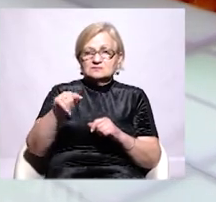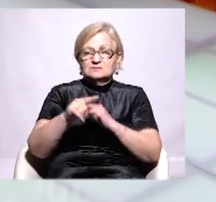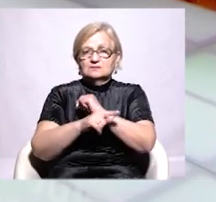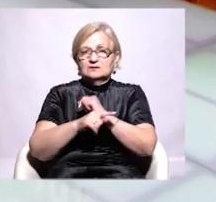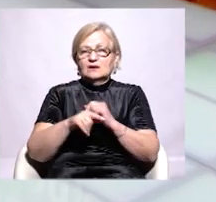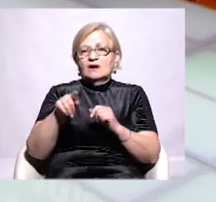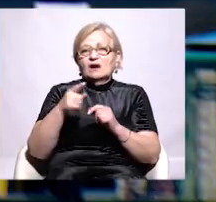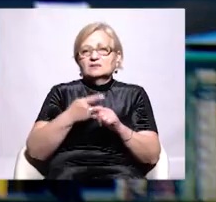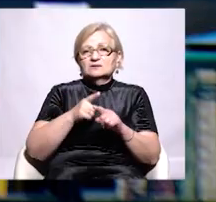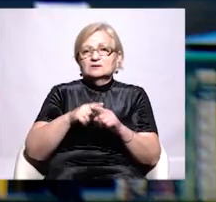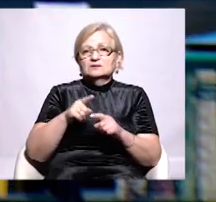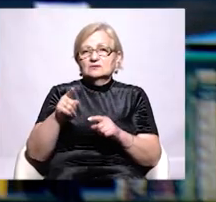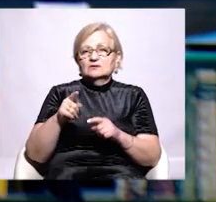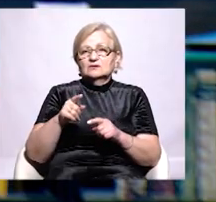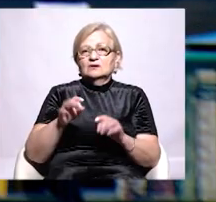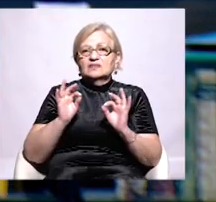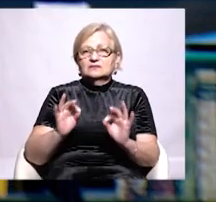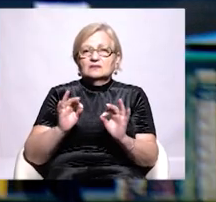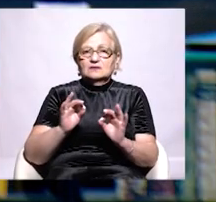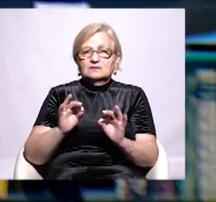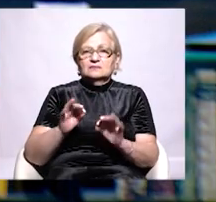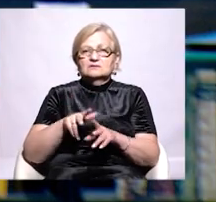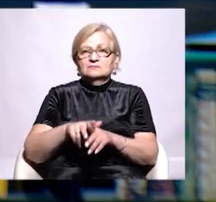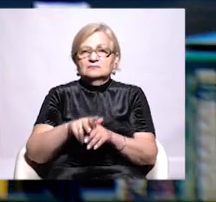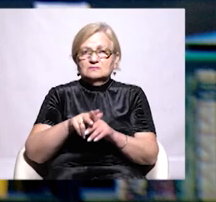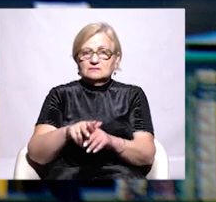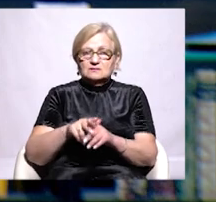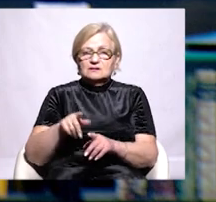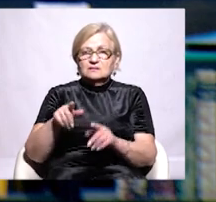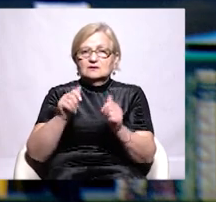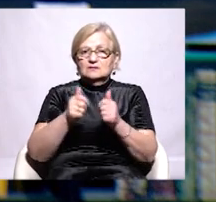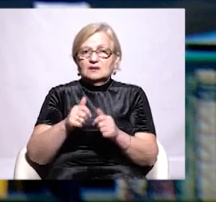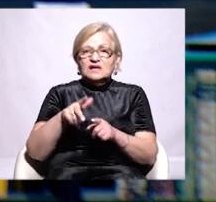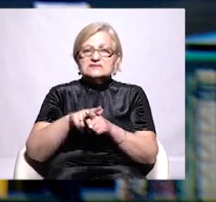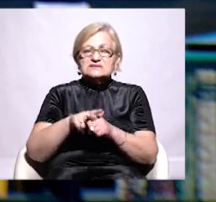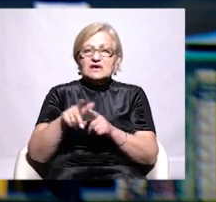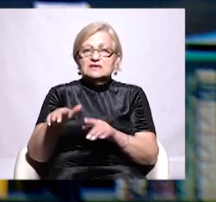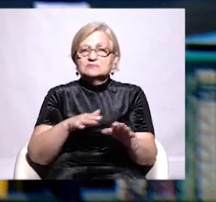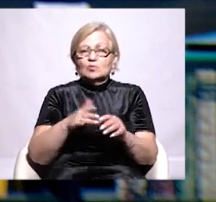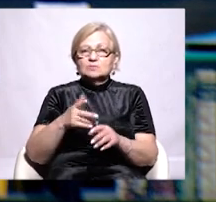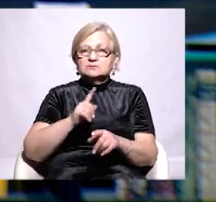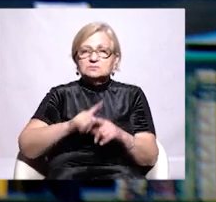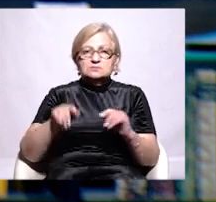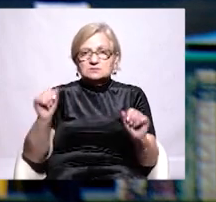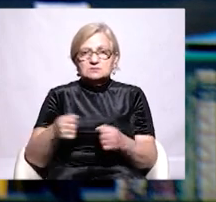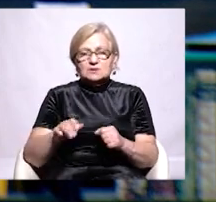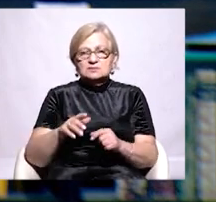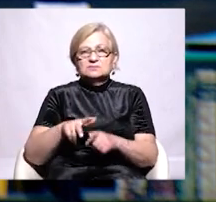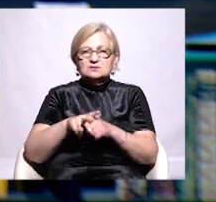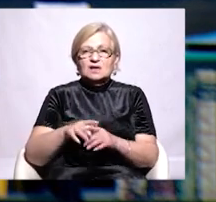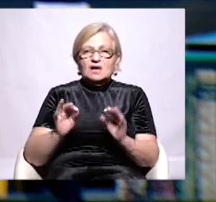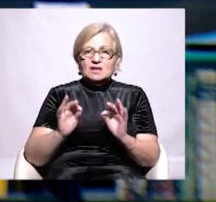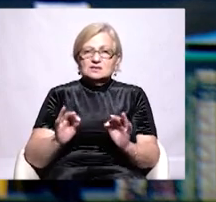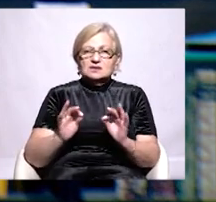თუ ხარისიდან, ჩორთით, ოთხით, თო ხარიკით. Ეს ფორმები ცხენის მოქმედებას გამოხატავს. Ჩორთი ეს